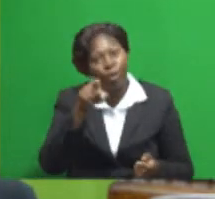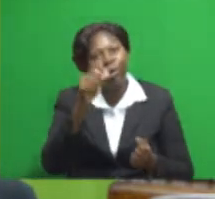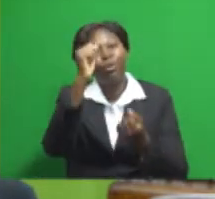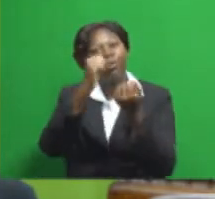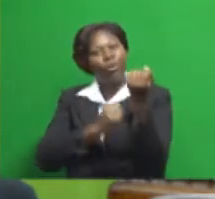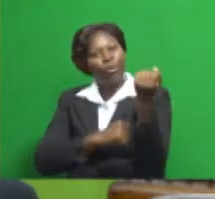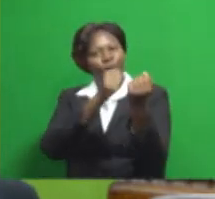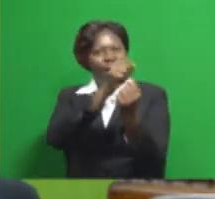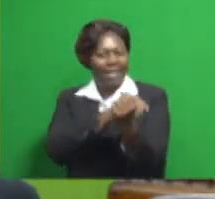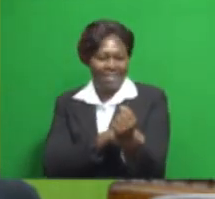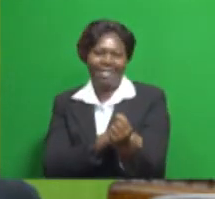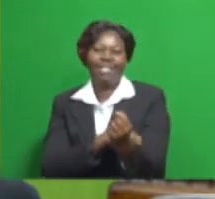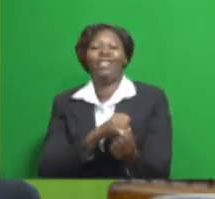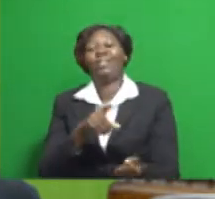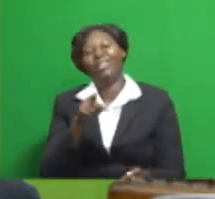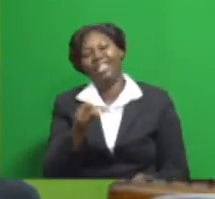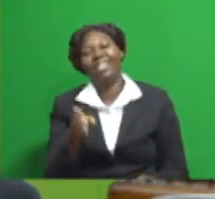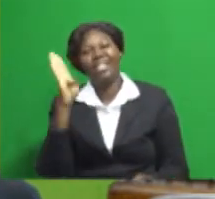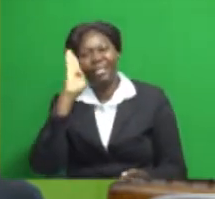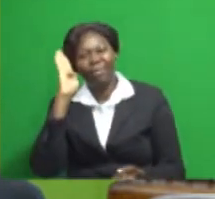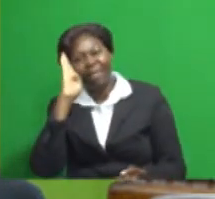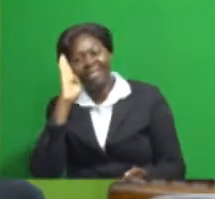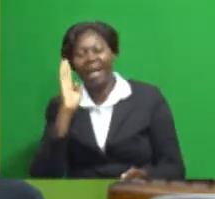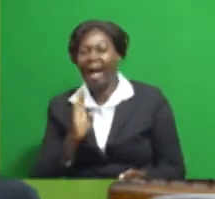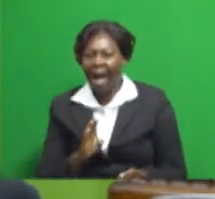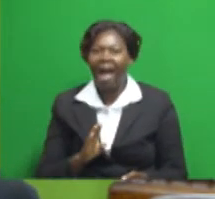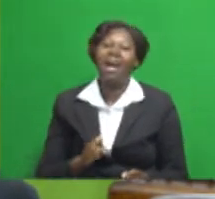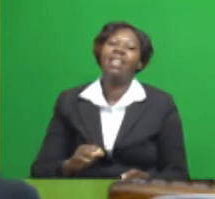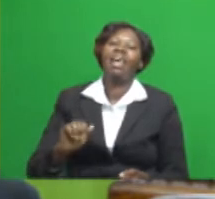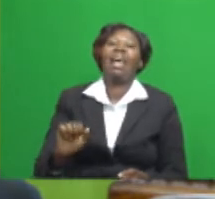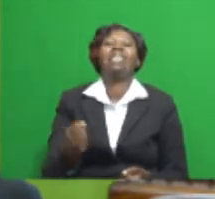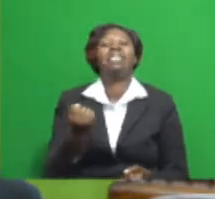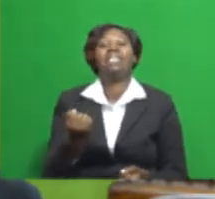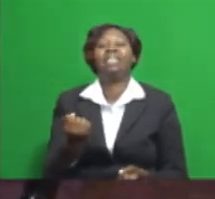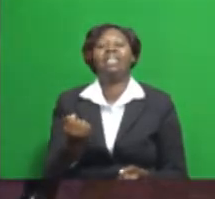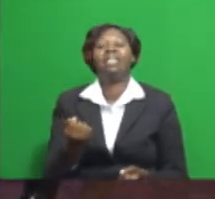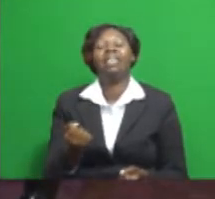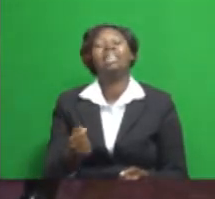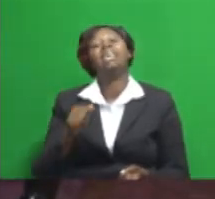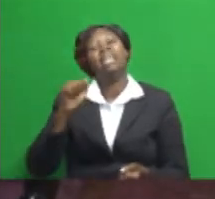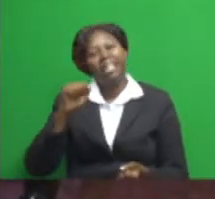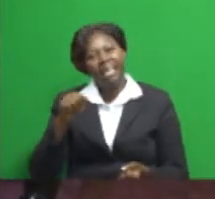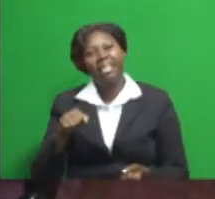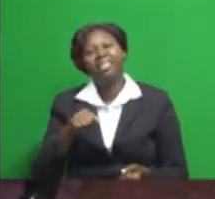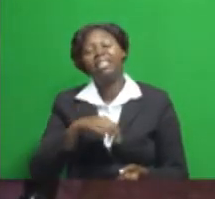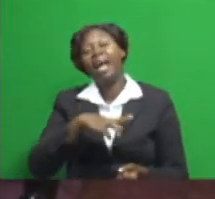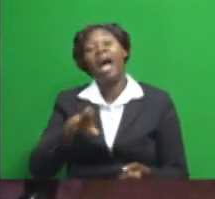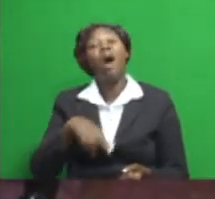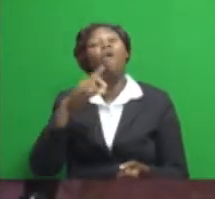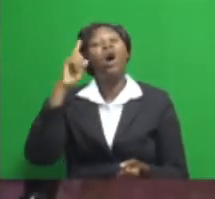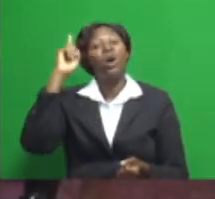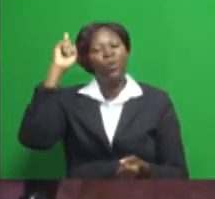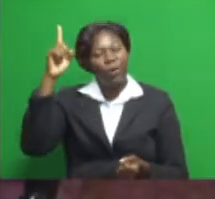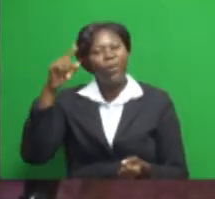vakati Mwari wedu uyu nyaya yekutirwira pamoto yamachallenge iyi Mwari wedu anogona. Anza